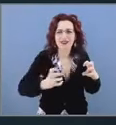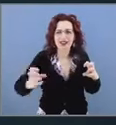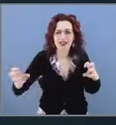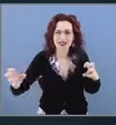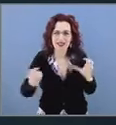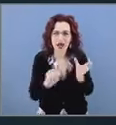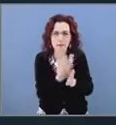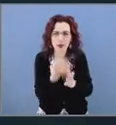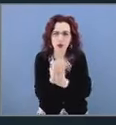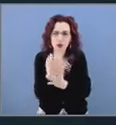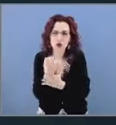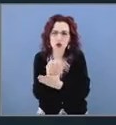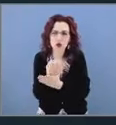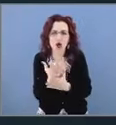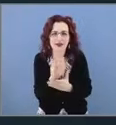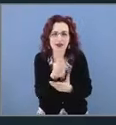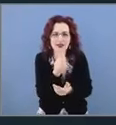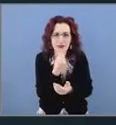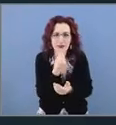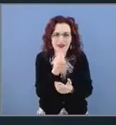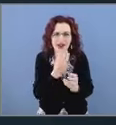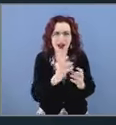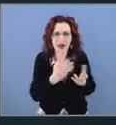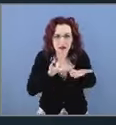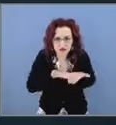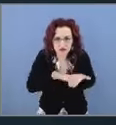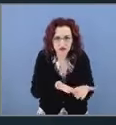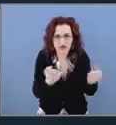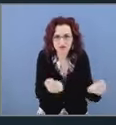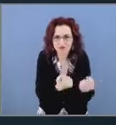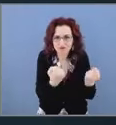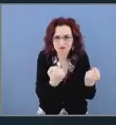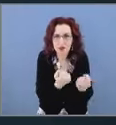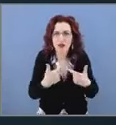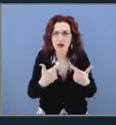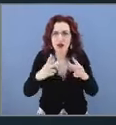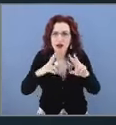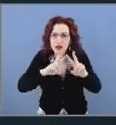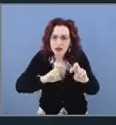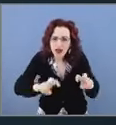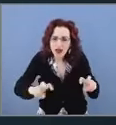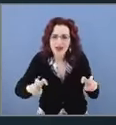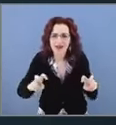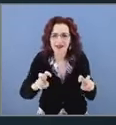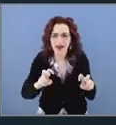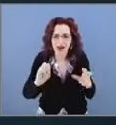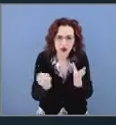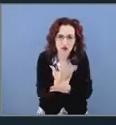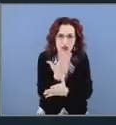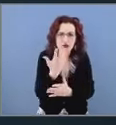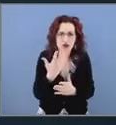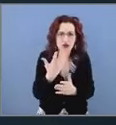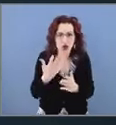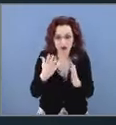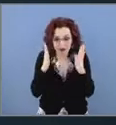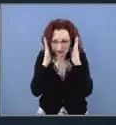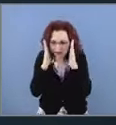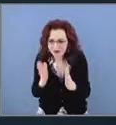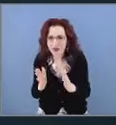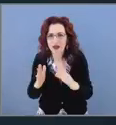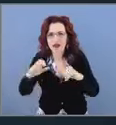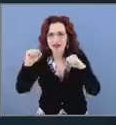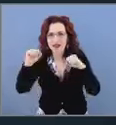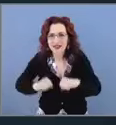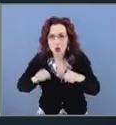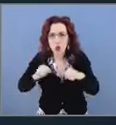significa fare ricerca e innovazione sul profilo nutrizionale salutistico della produzione primaria, che